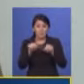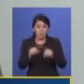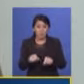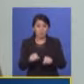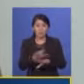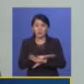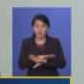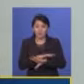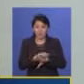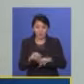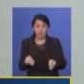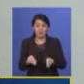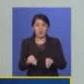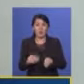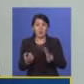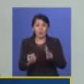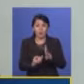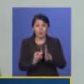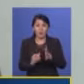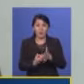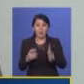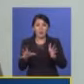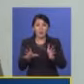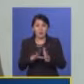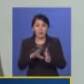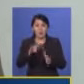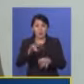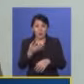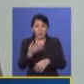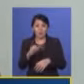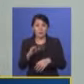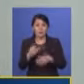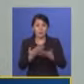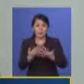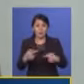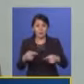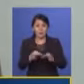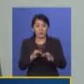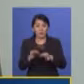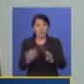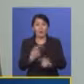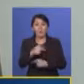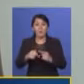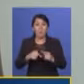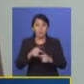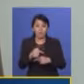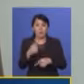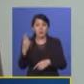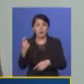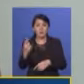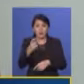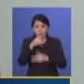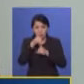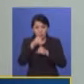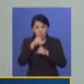монополия басым тұр. Оның ішінде көмір, электроэнергиясы, мұнай өнімдері және тағы басқа салалар бар. Кәсіпкерлер нарыққа көп жағдайда кіре